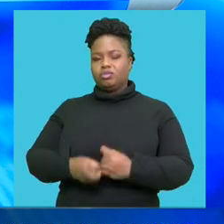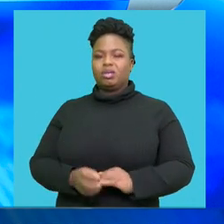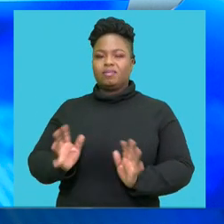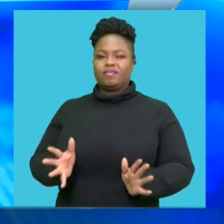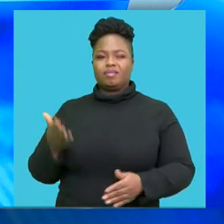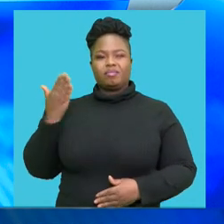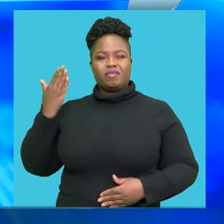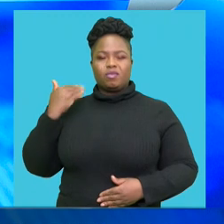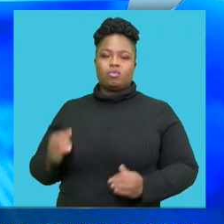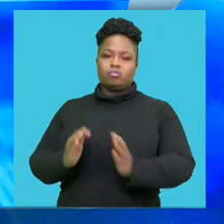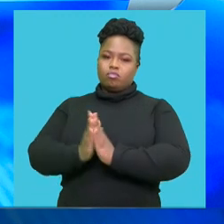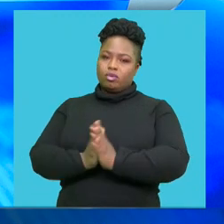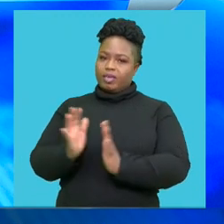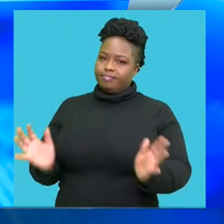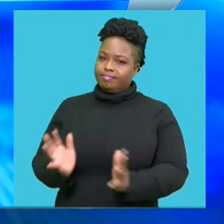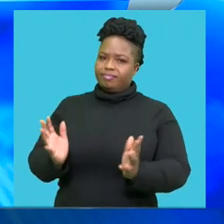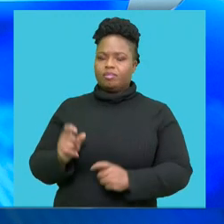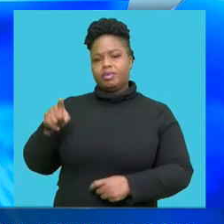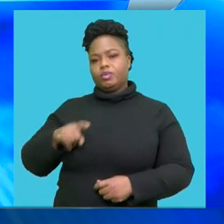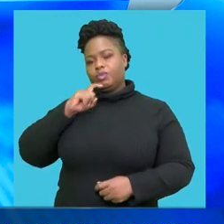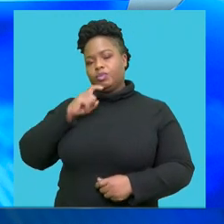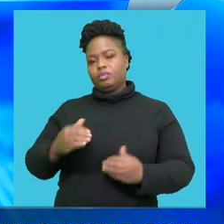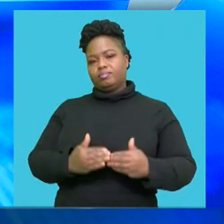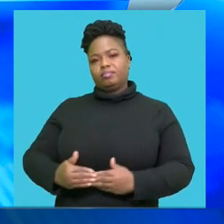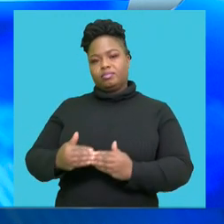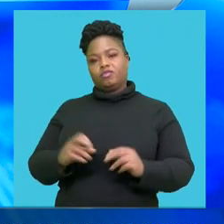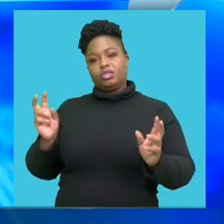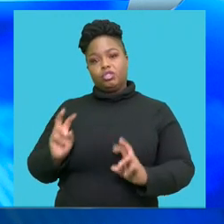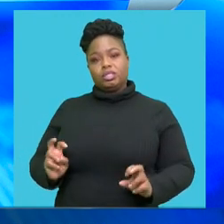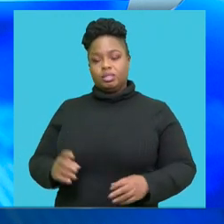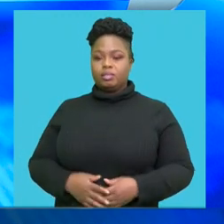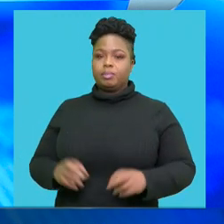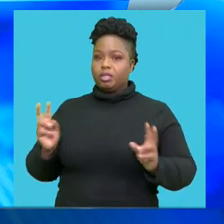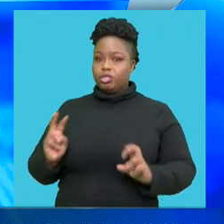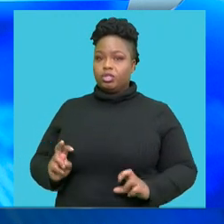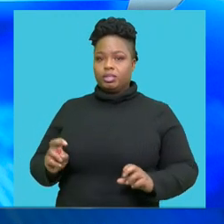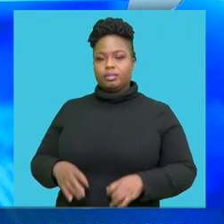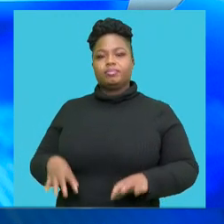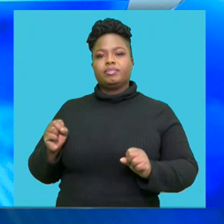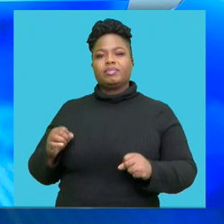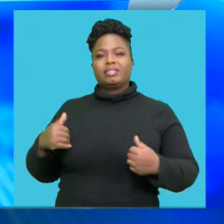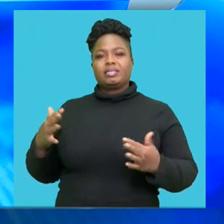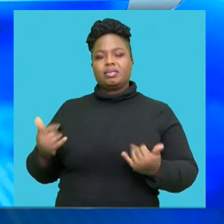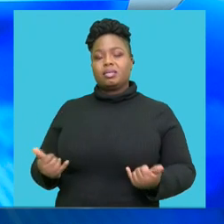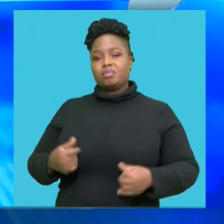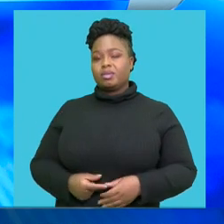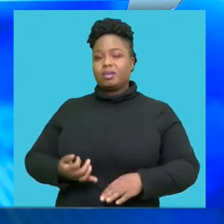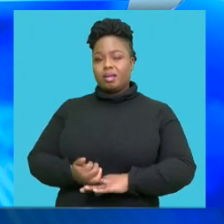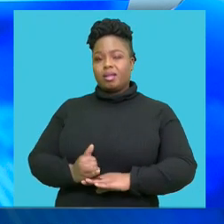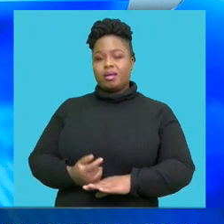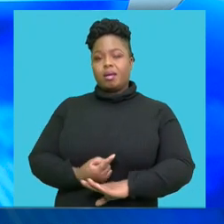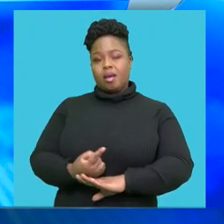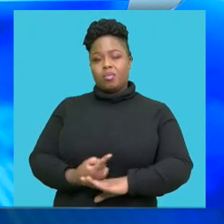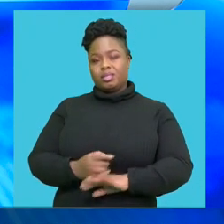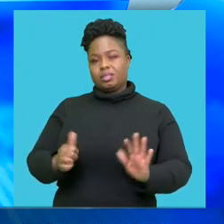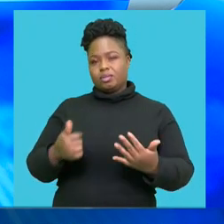yokukhuthaza izakhamizi ukuthi-ke ziwusebenzise ngokuwonga ugesi. Ukucishwa kogesi kuzoqala-ke ngey'khathi ey'matasa kakhulu kusukela ngehora